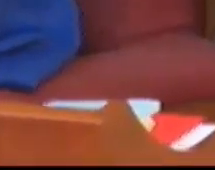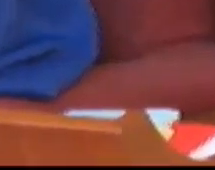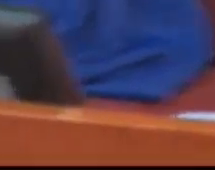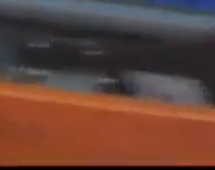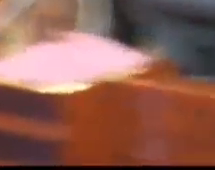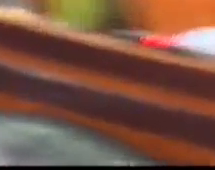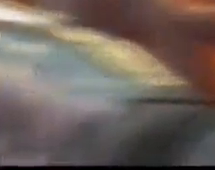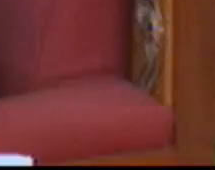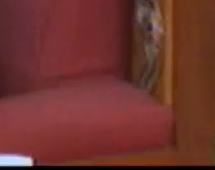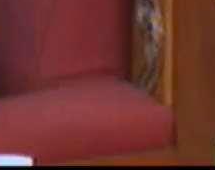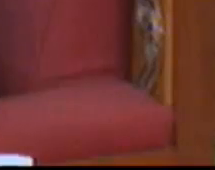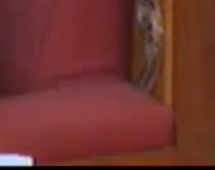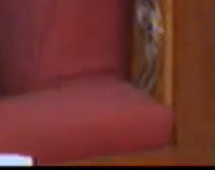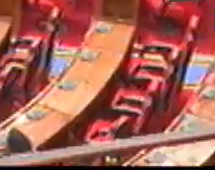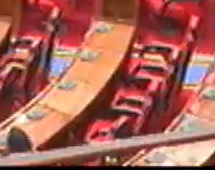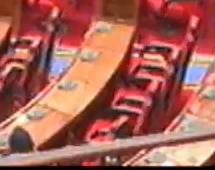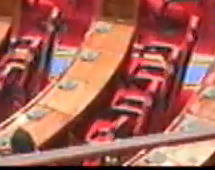hati za kuwasilisha mezani.